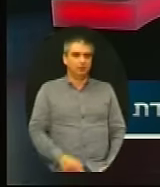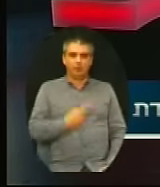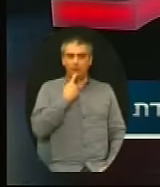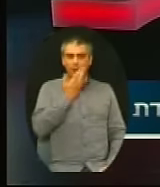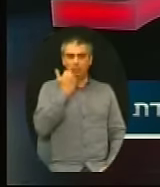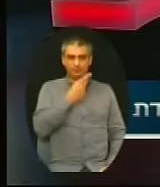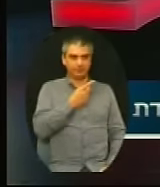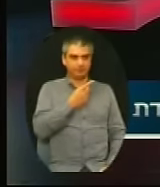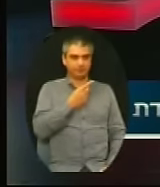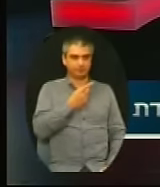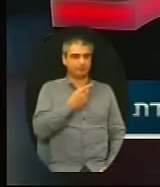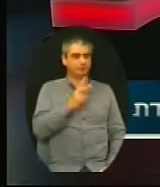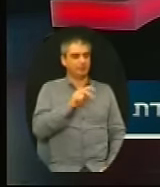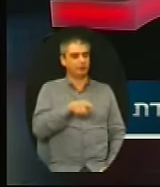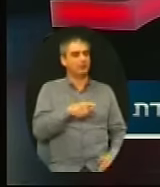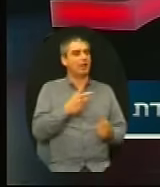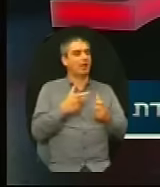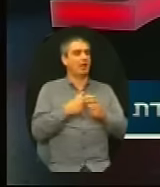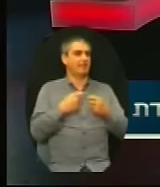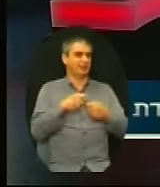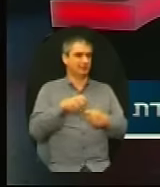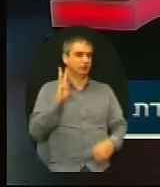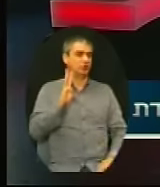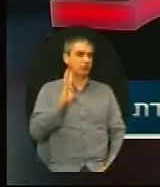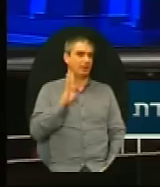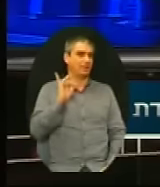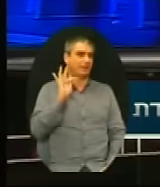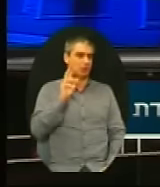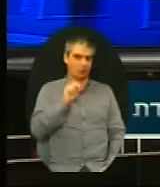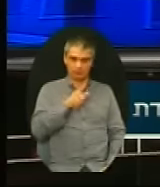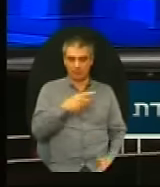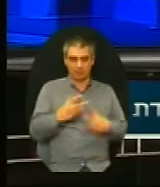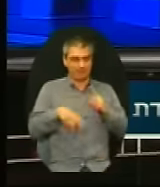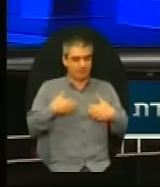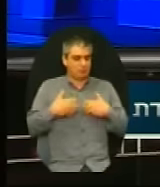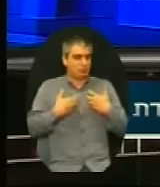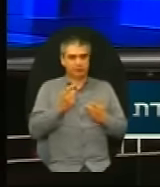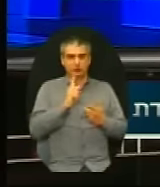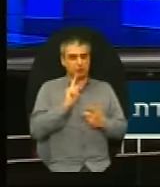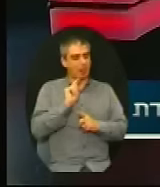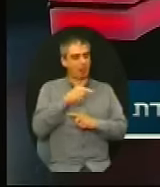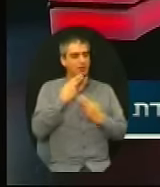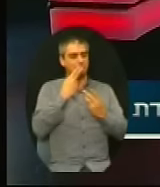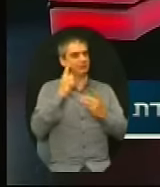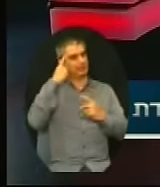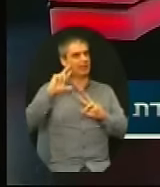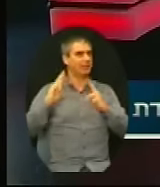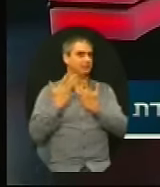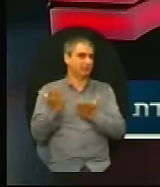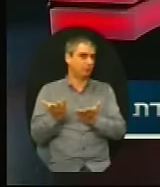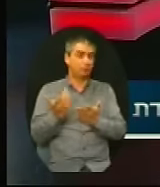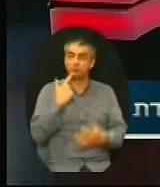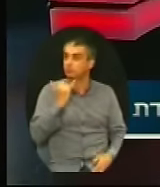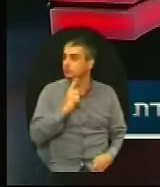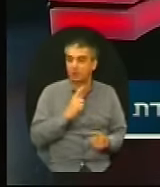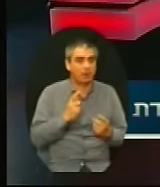אמרת קודם בעניין הזה, חברת כסיפת שאשא ביטון, שאת מתוסכלת לפעמים מזה שזה לא מגיע לידיעת הציבור. כן,